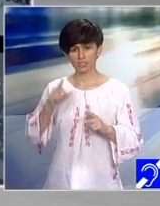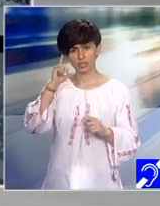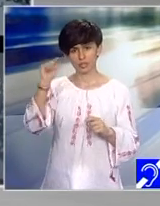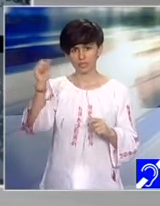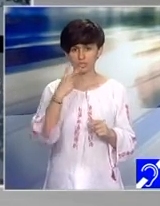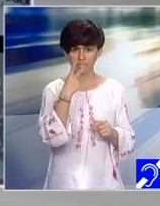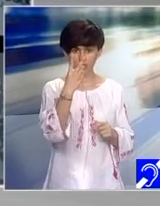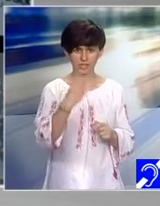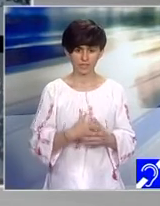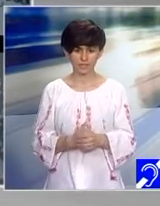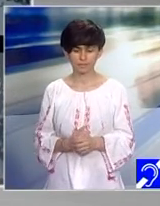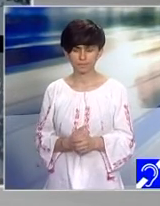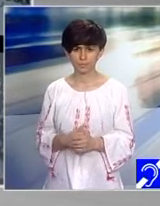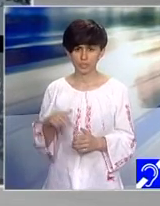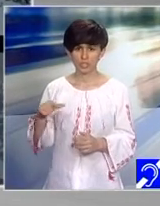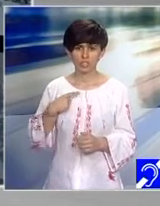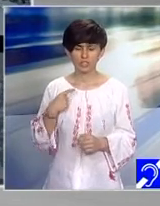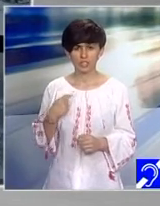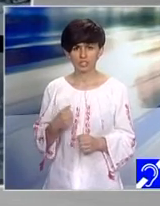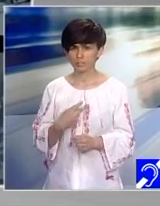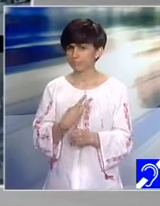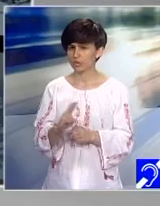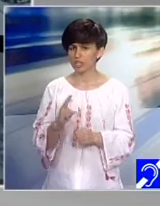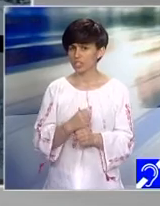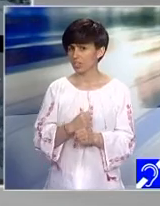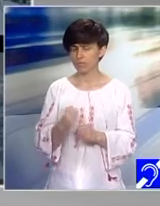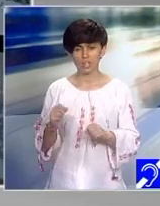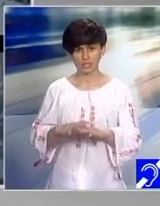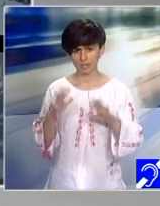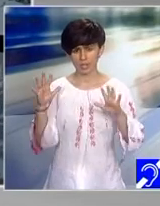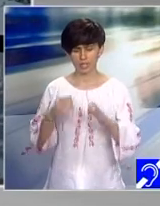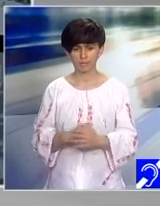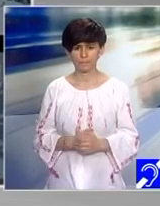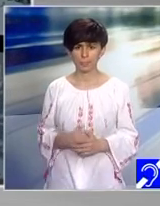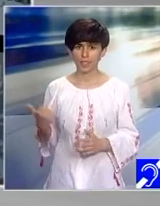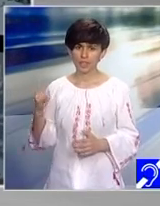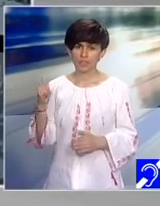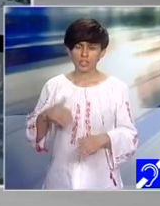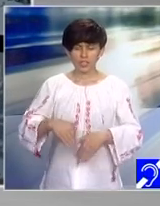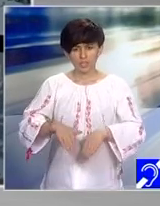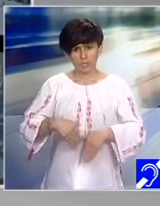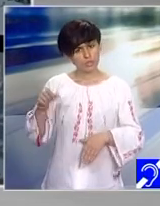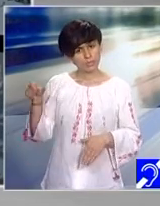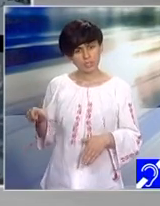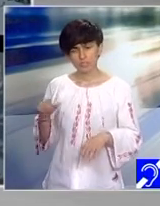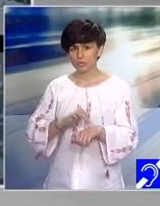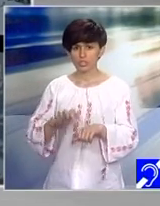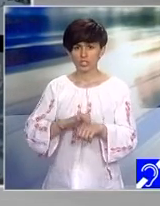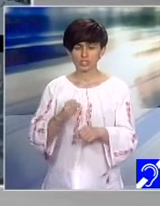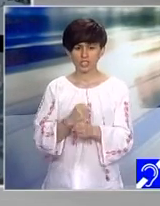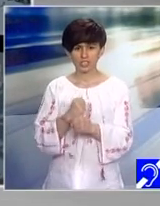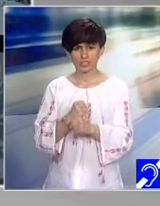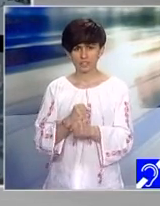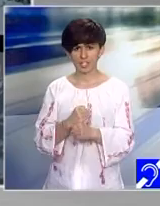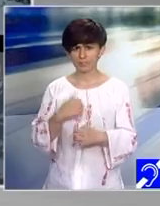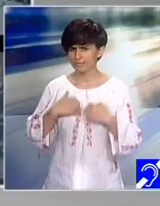vadă. E bine, asta este una dintre cele mai mari greșeli. Cum spunea și domnul Bădescu, vine câte un ministru și încearcă să facă un pic de agitație, să se